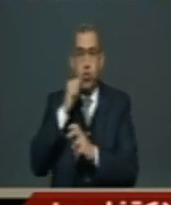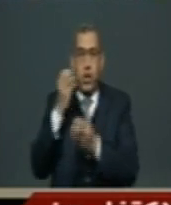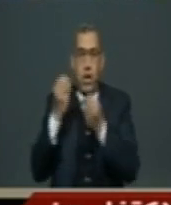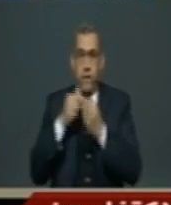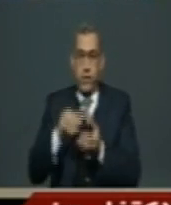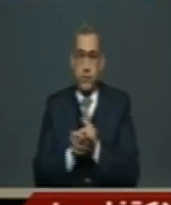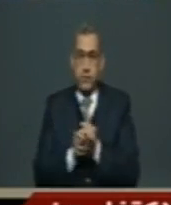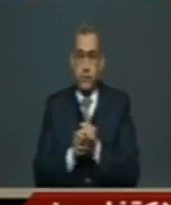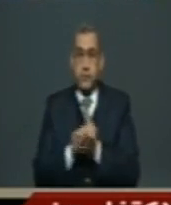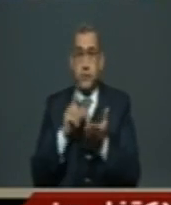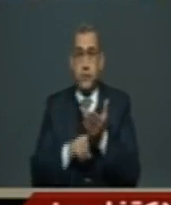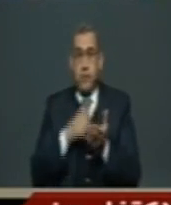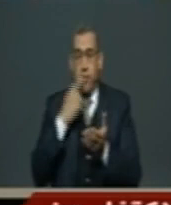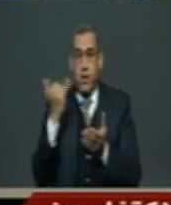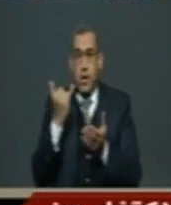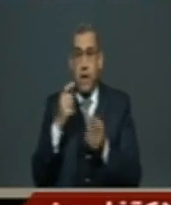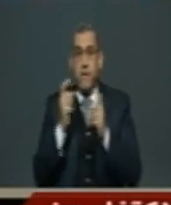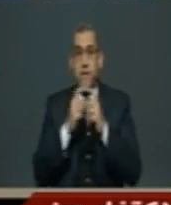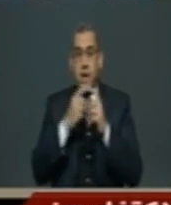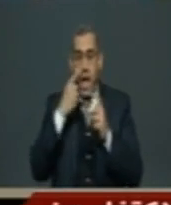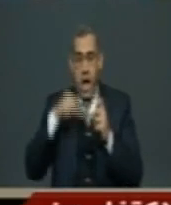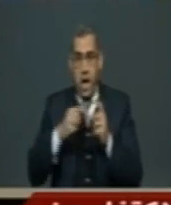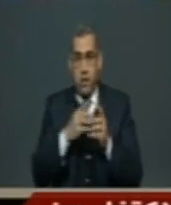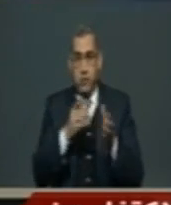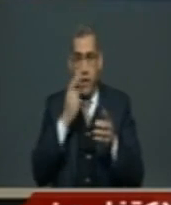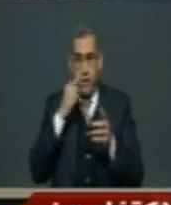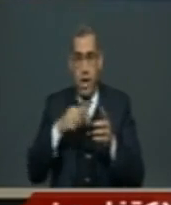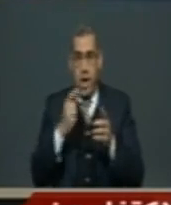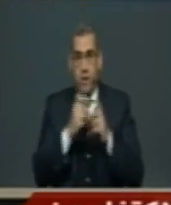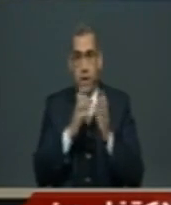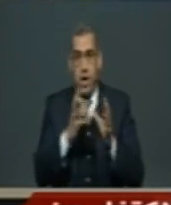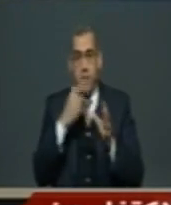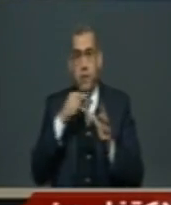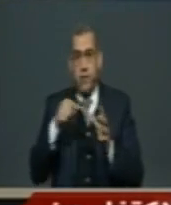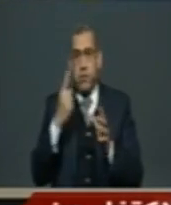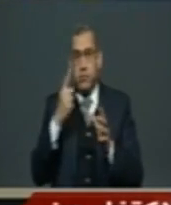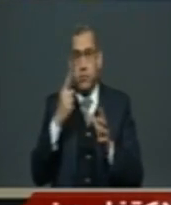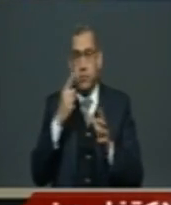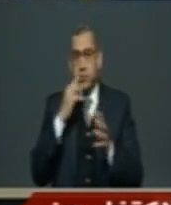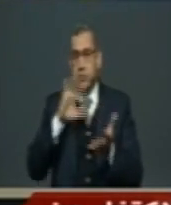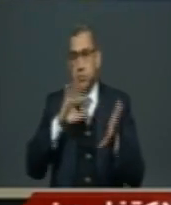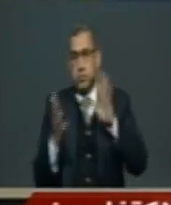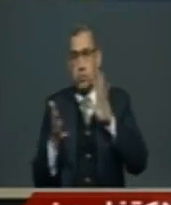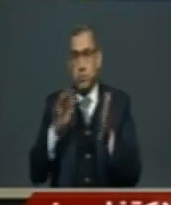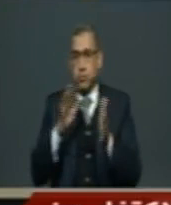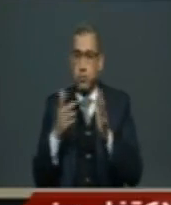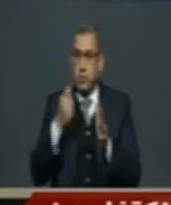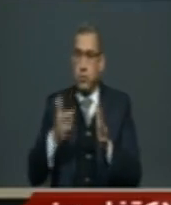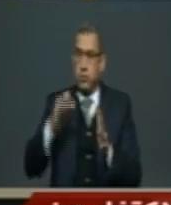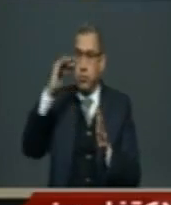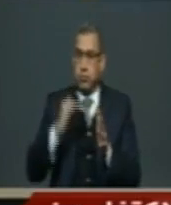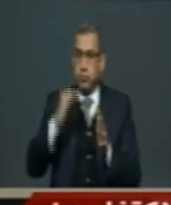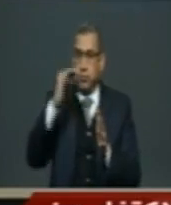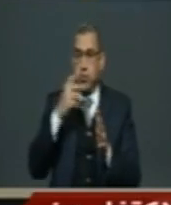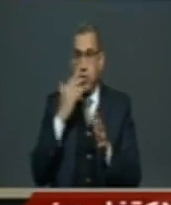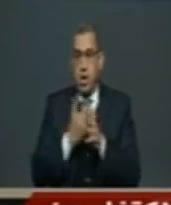بالنسبة للفراخ الحية لدينا اكتفاء ذاتي، ولكن هناك بعض التقلبات في الأسعار، ده جاية نتيجة موضوع آخر